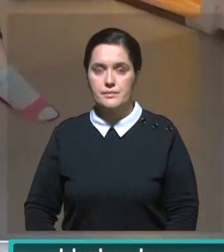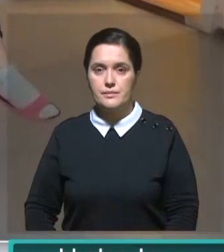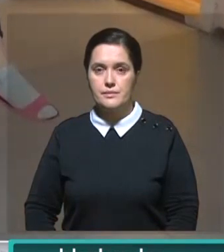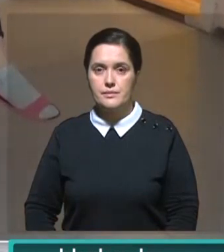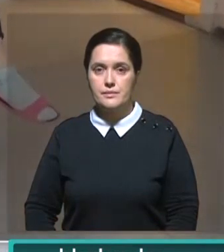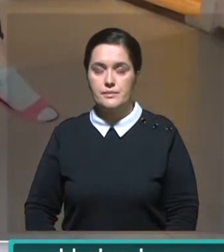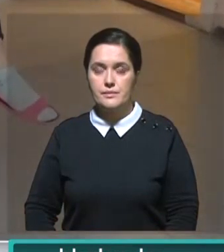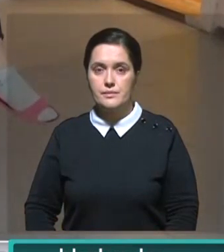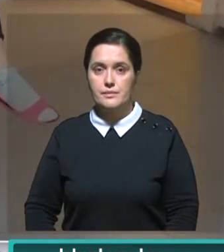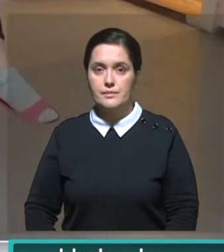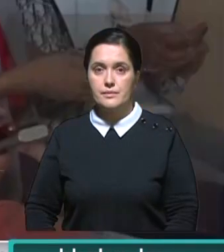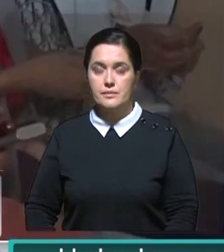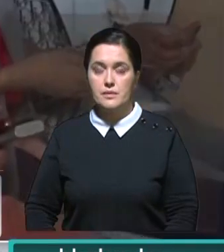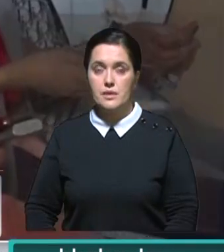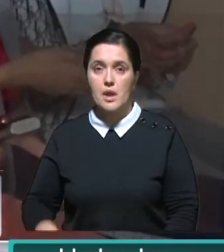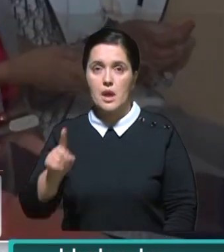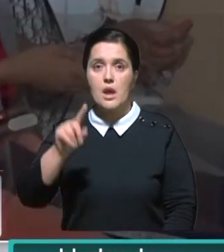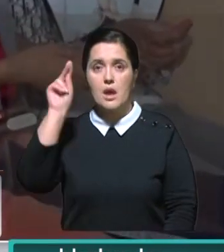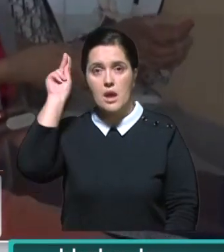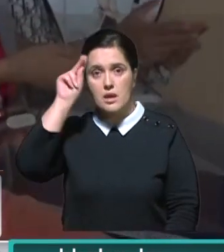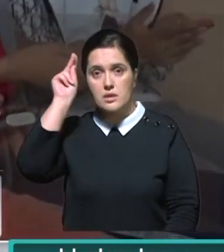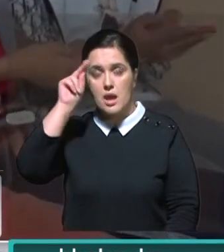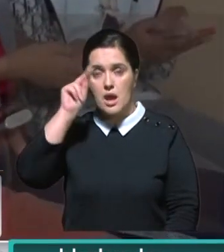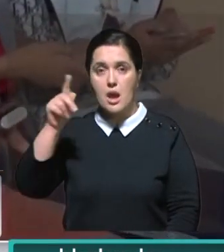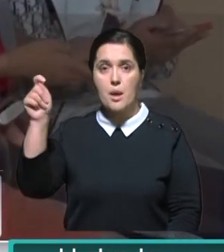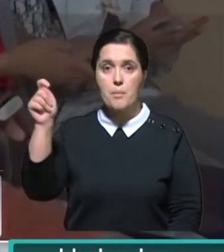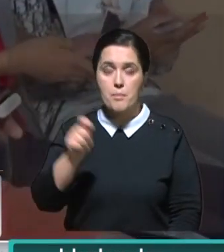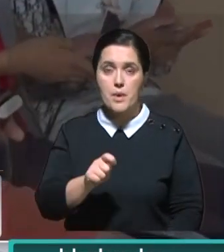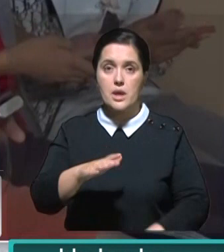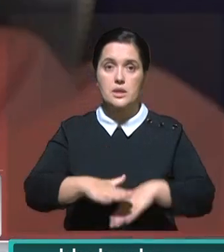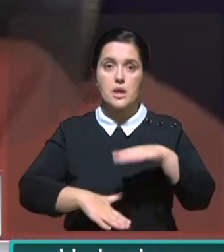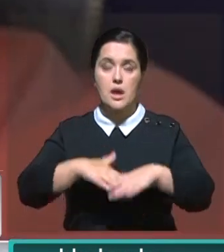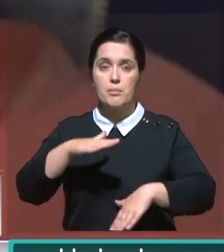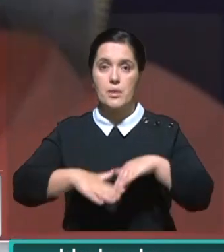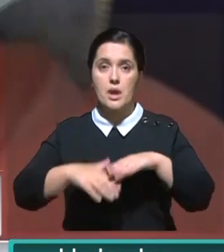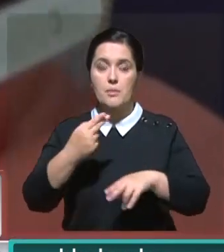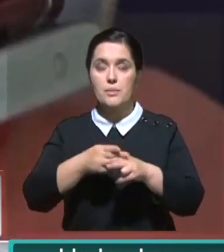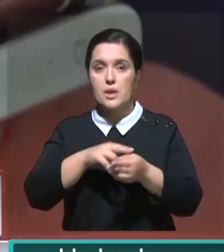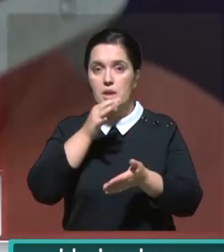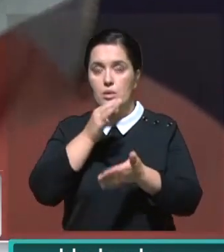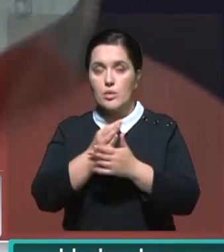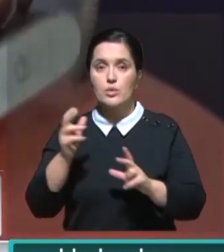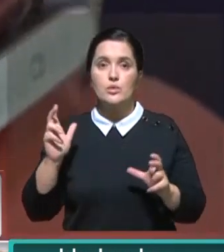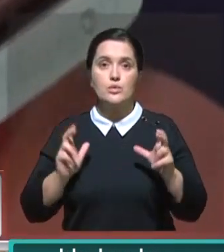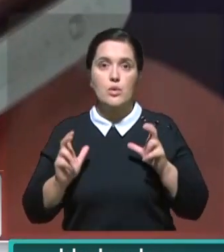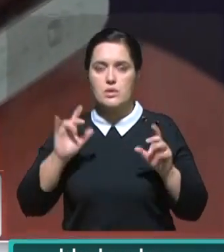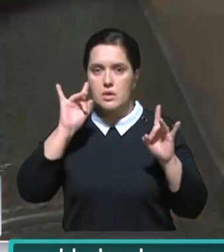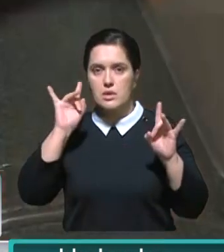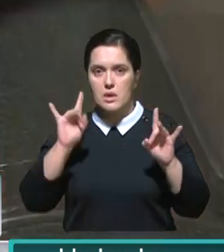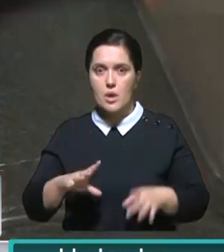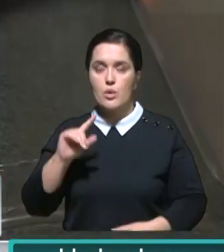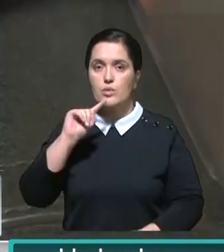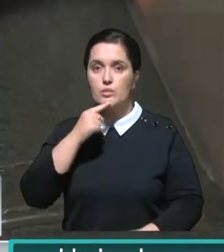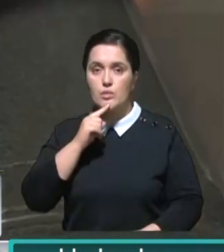Будущий геолог Ильяс Ашгужинов в село Тарабагатай приехал на практику. Однако при сдаче ежедневного отчета студент столкнулся с неожиданными трудностями.